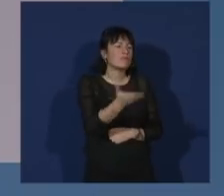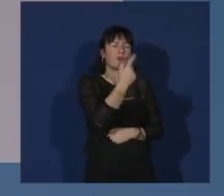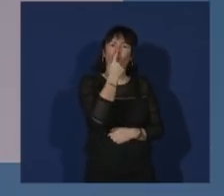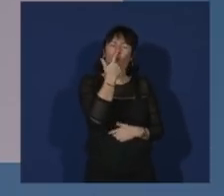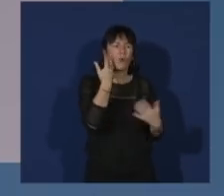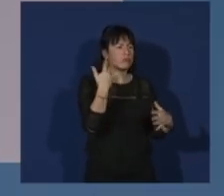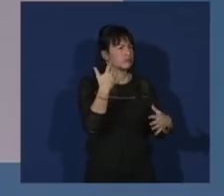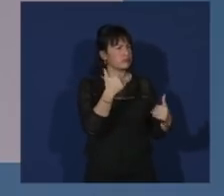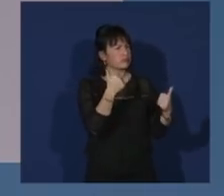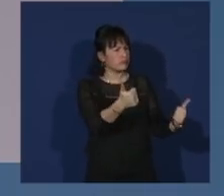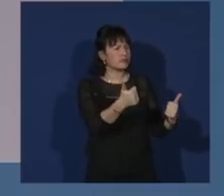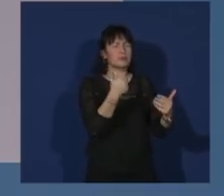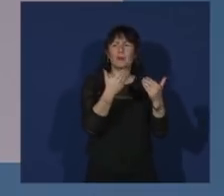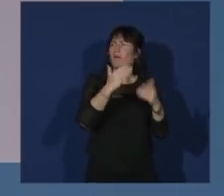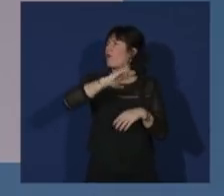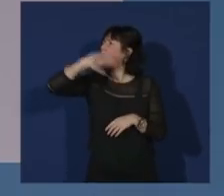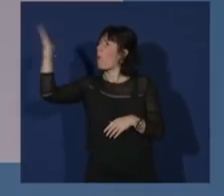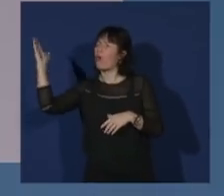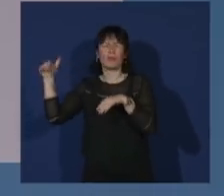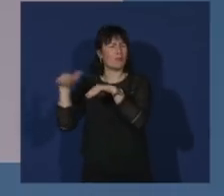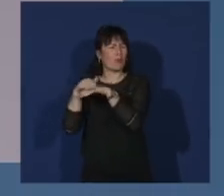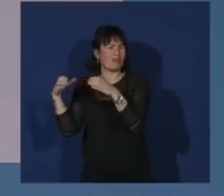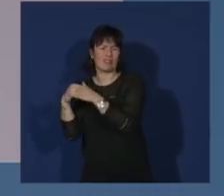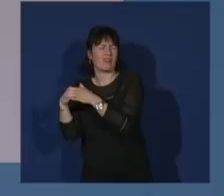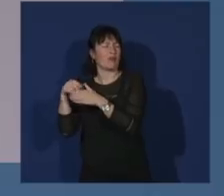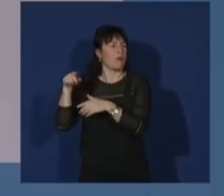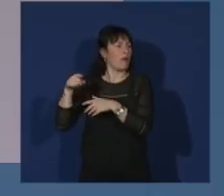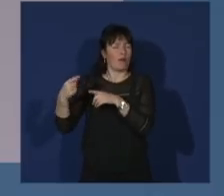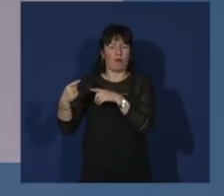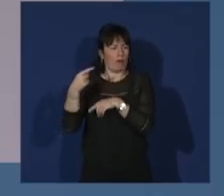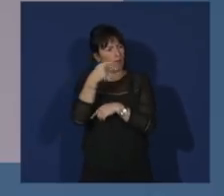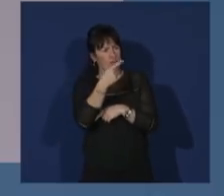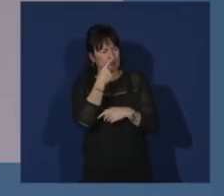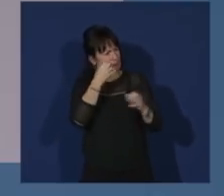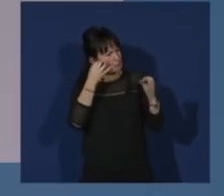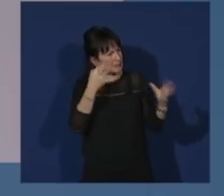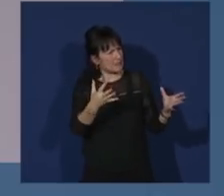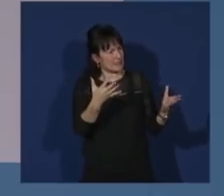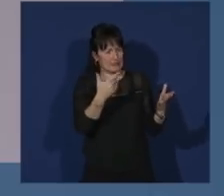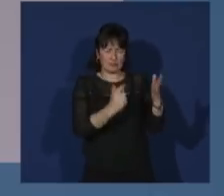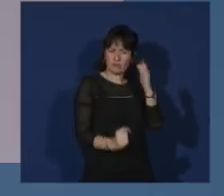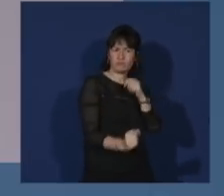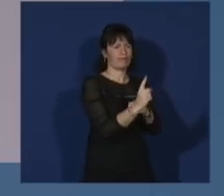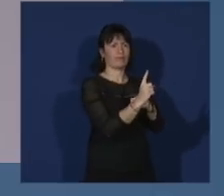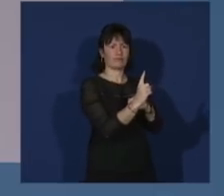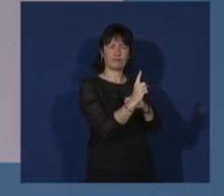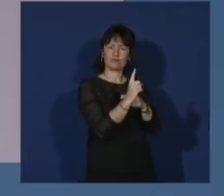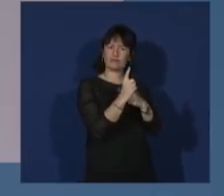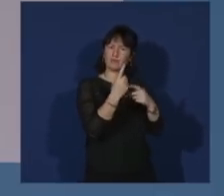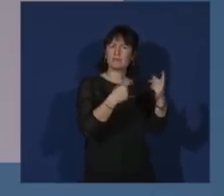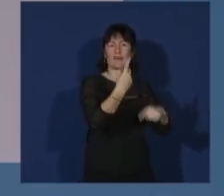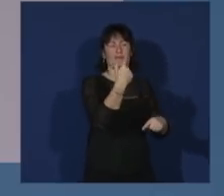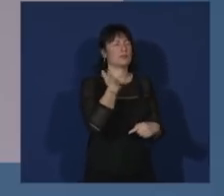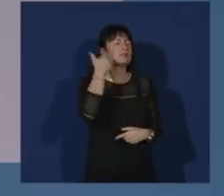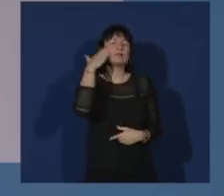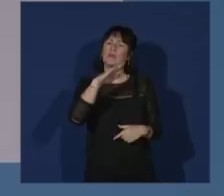parfois dans les organisations politiques. Vous n'êtes pas la caricature de vos aînés, vous en êtes l'avant-garde. Et je sais que je peux compter